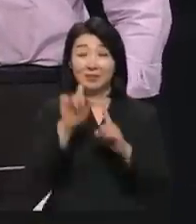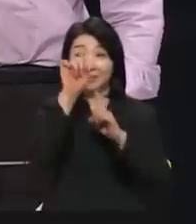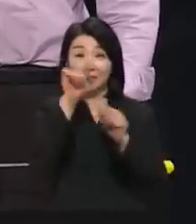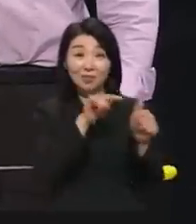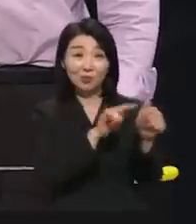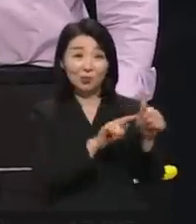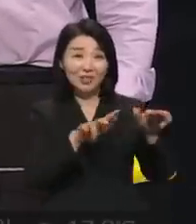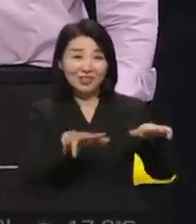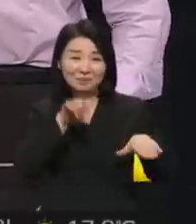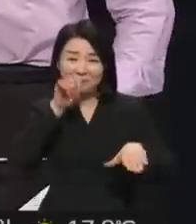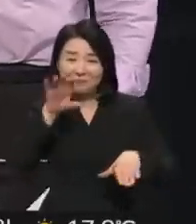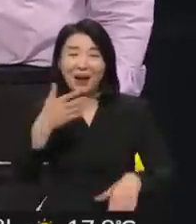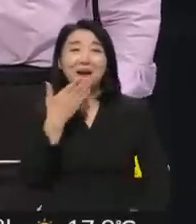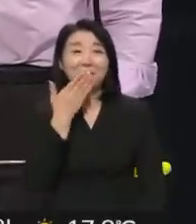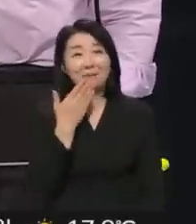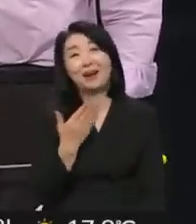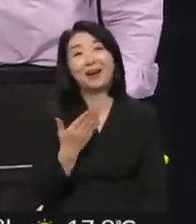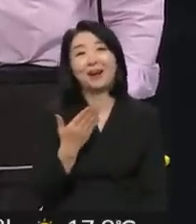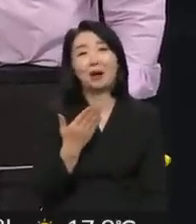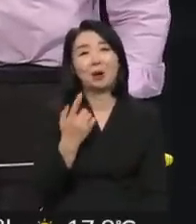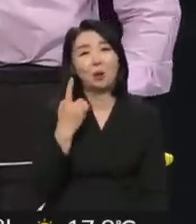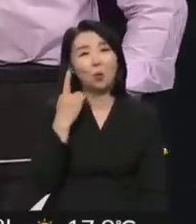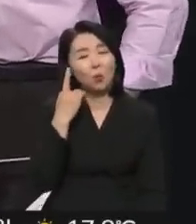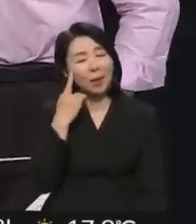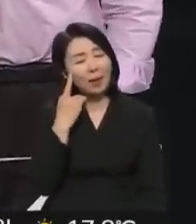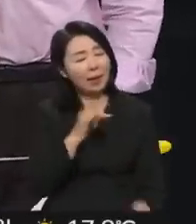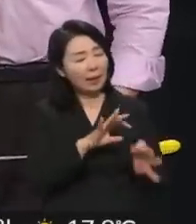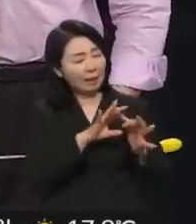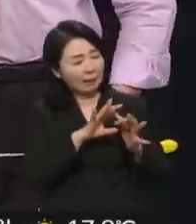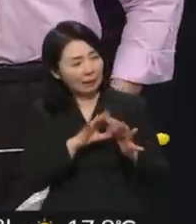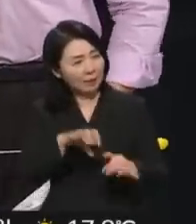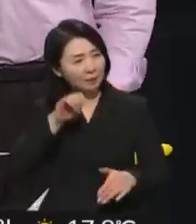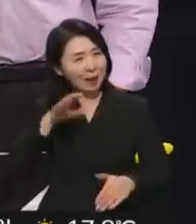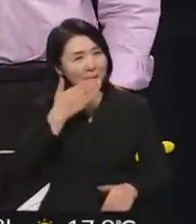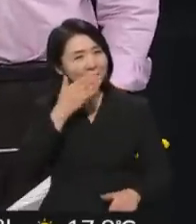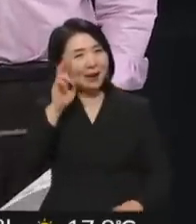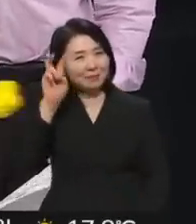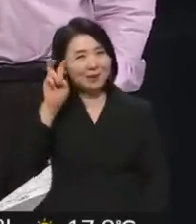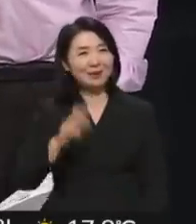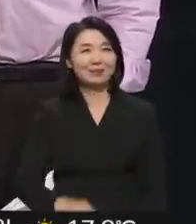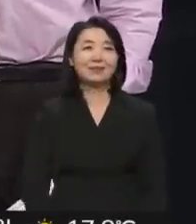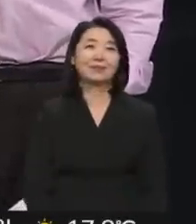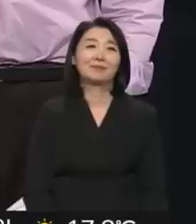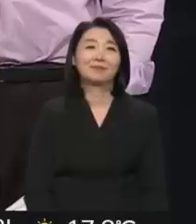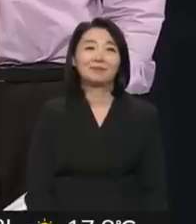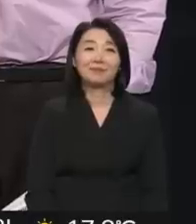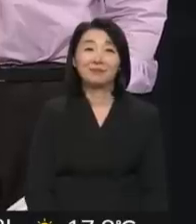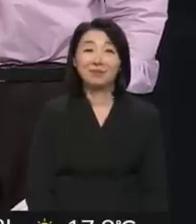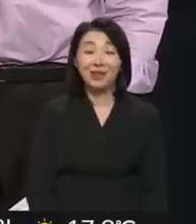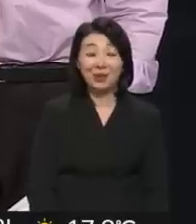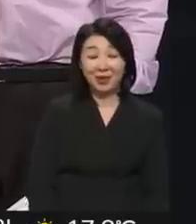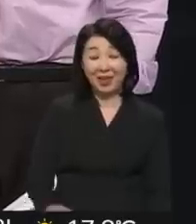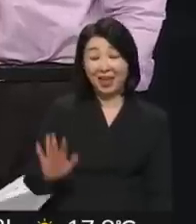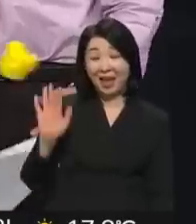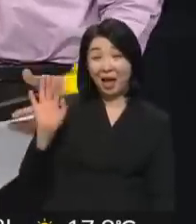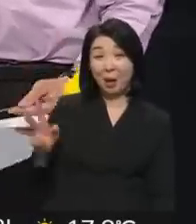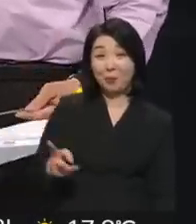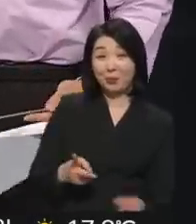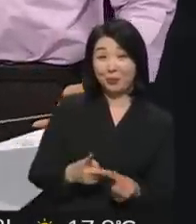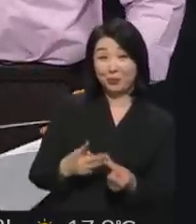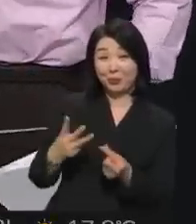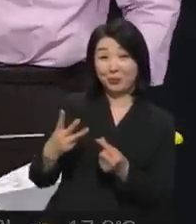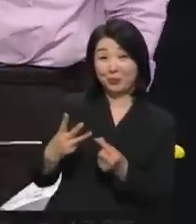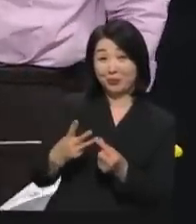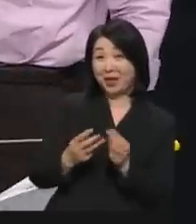이준석의 이제는 말할 수 있다. 왠지 계속될 분위기라고 전해드렸었죠. 그 사이 시즌2와 시즌3가